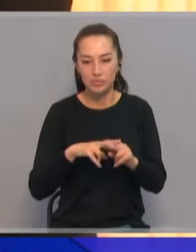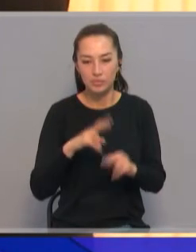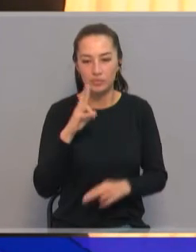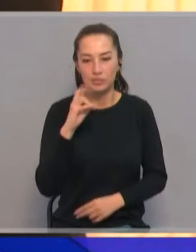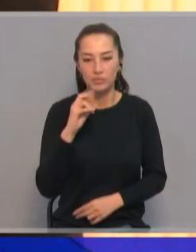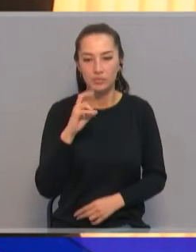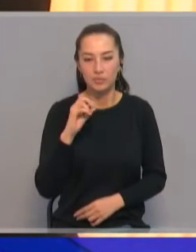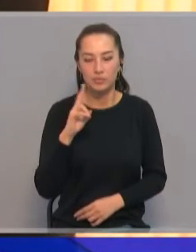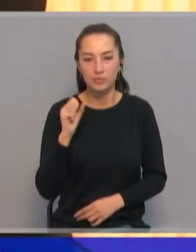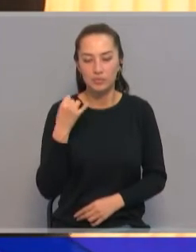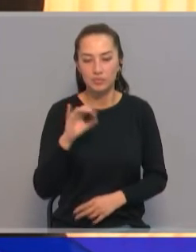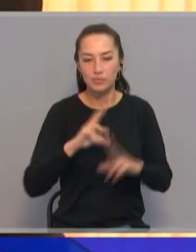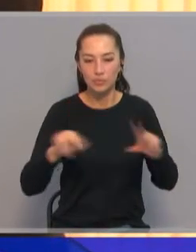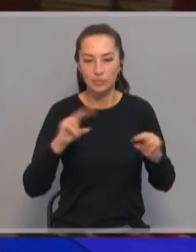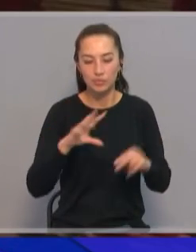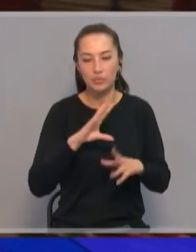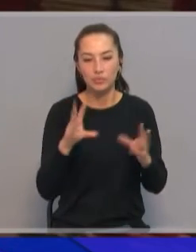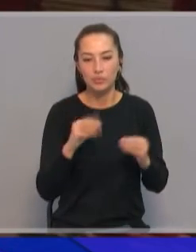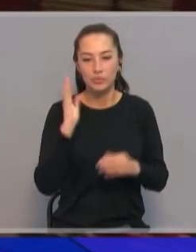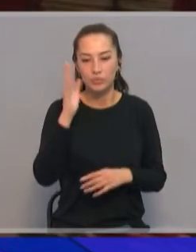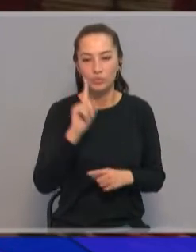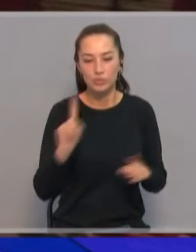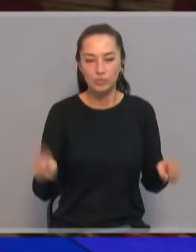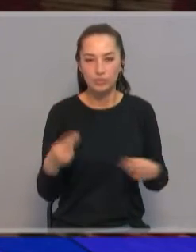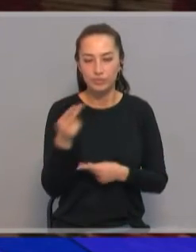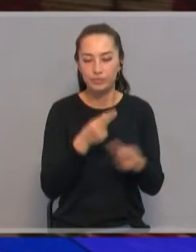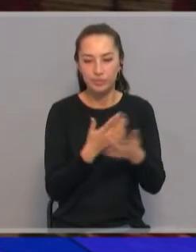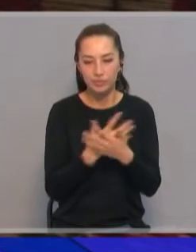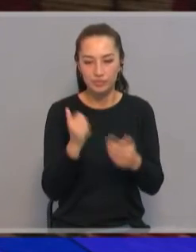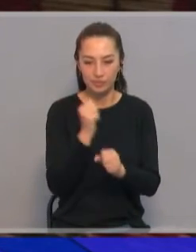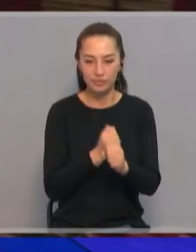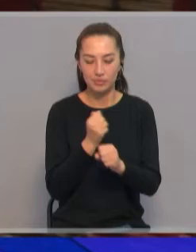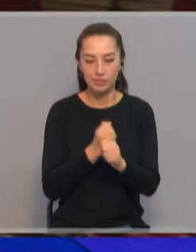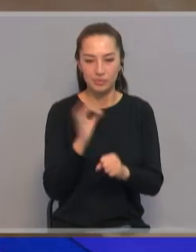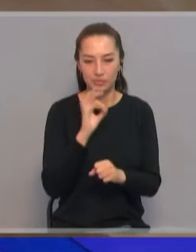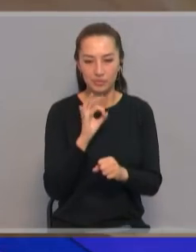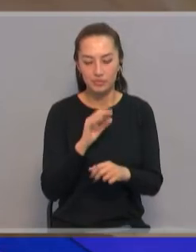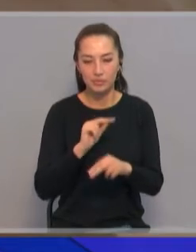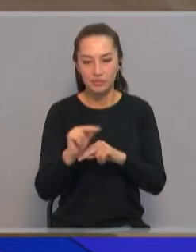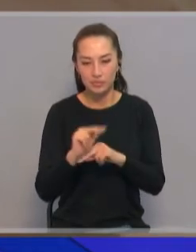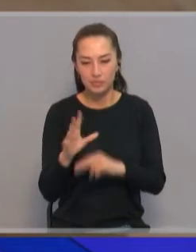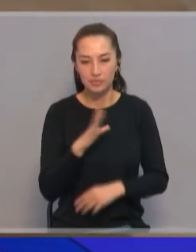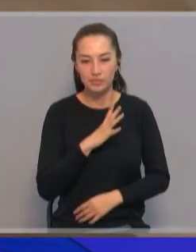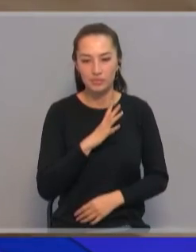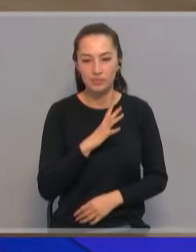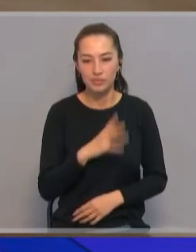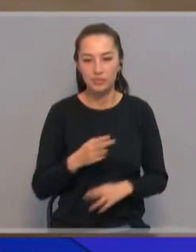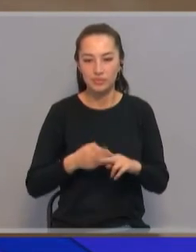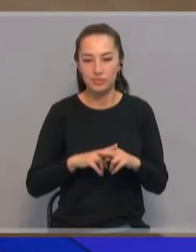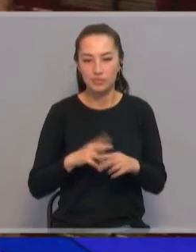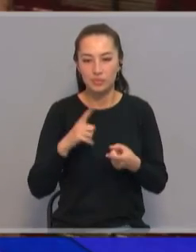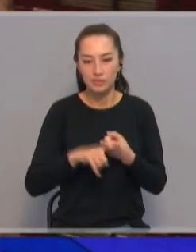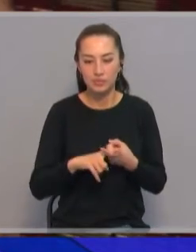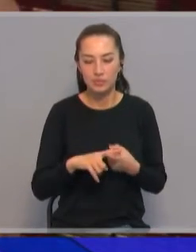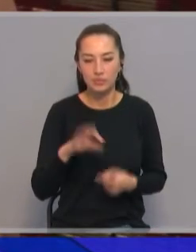Қарабдалов тренинг сабақ өтіп, болашақ ұрпаққа қолданбалы өнердің дамуын, жасалу технологиясын меңгерудің қырсырына тоқталып өтті. Сонымен қатар